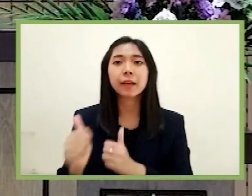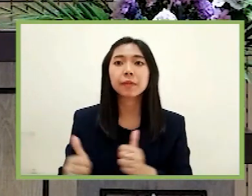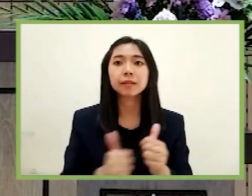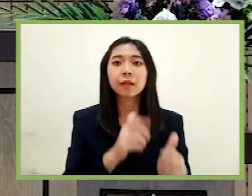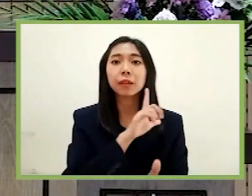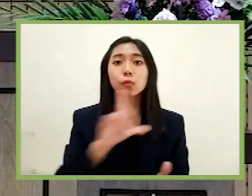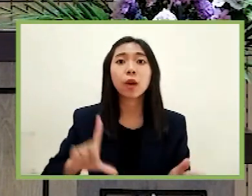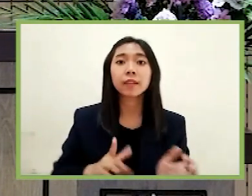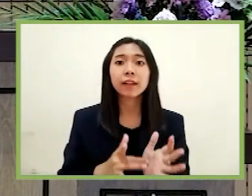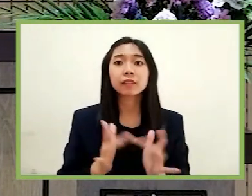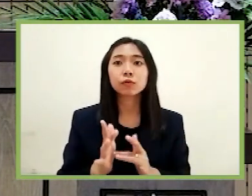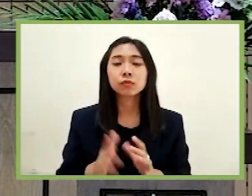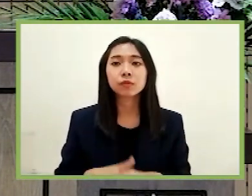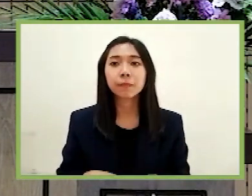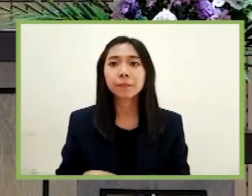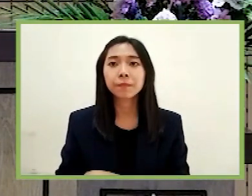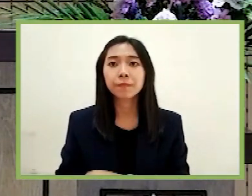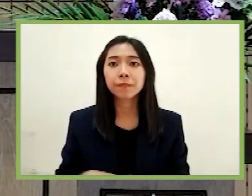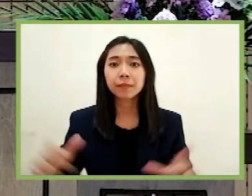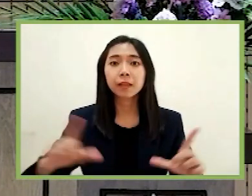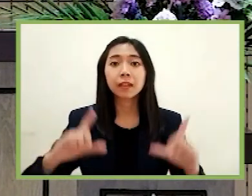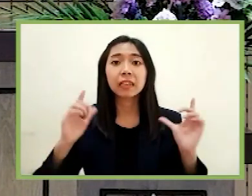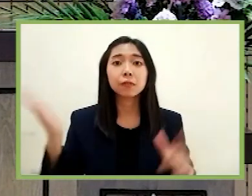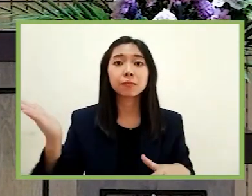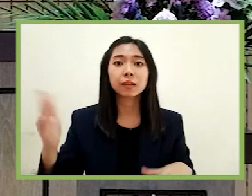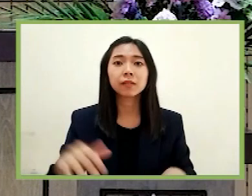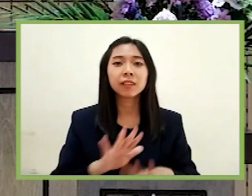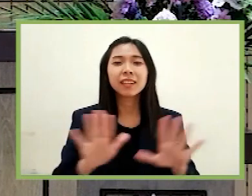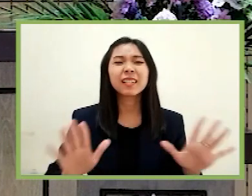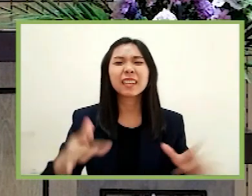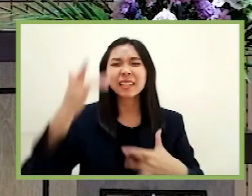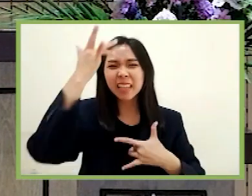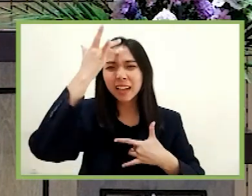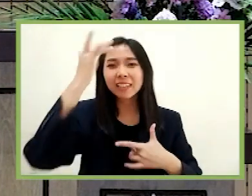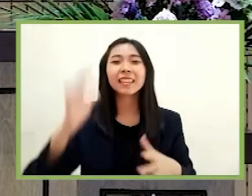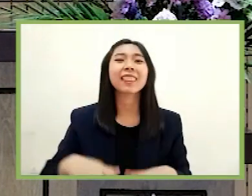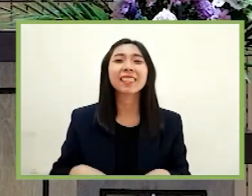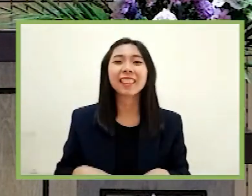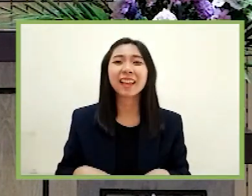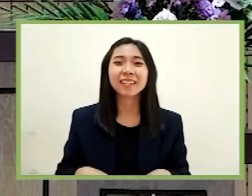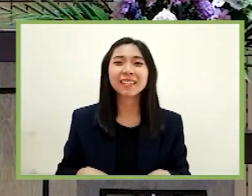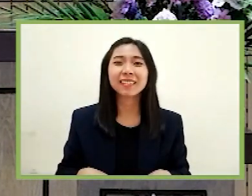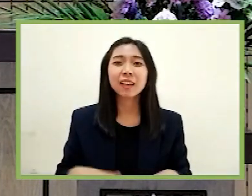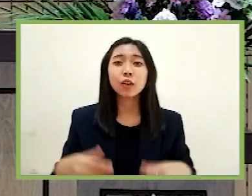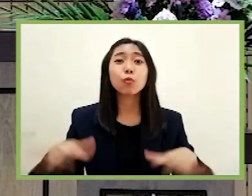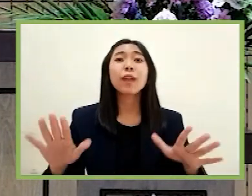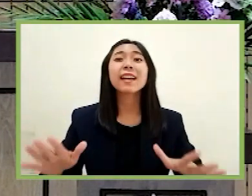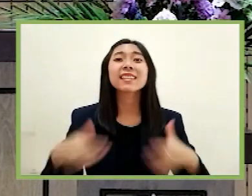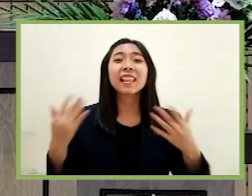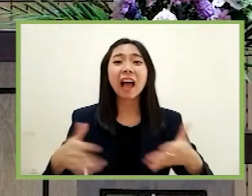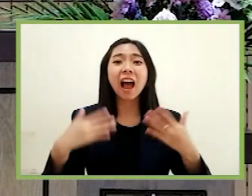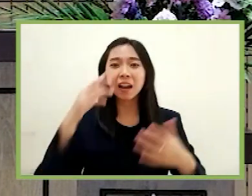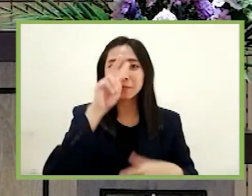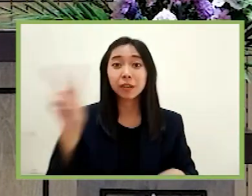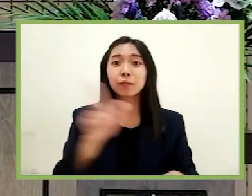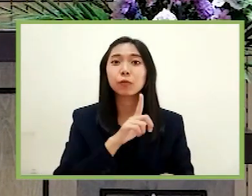Tuhan Yesus hidupnya tidak menderita lagi dia sudah senang ketemu